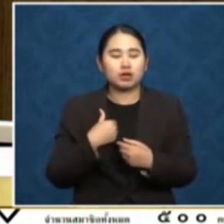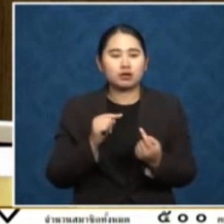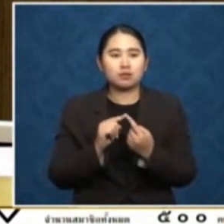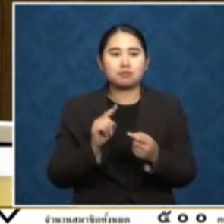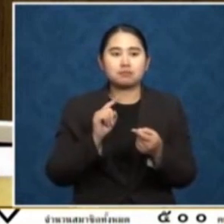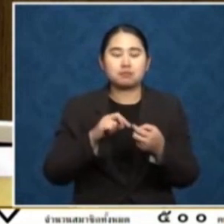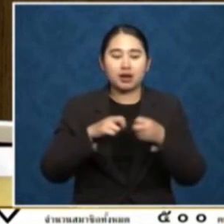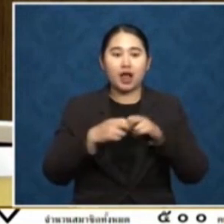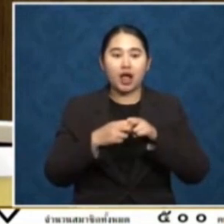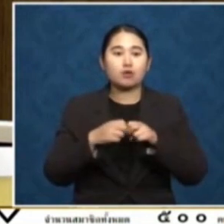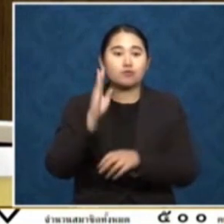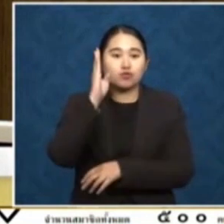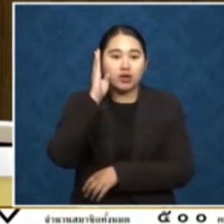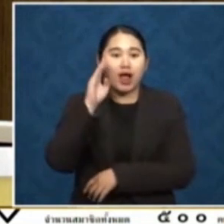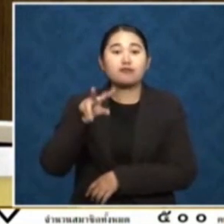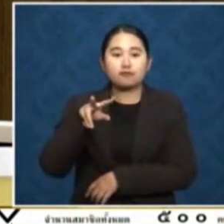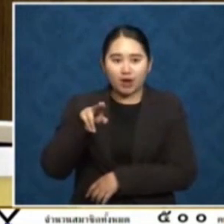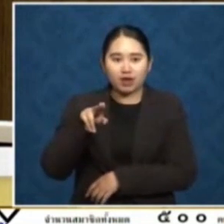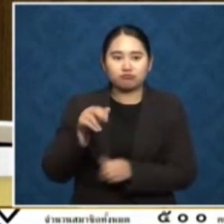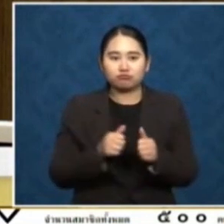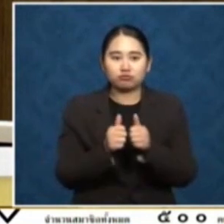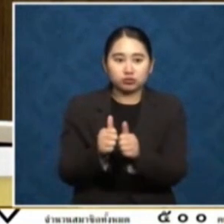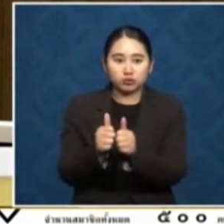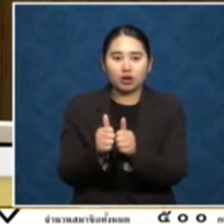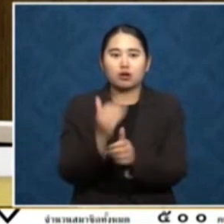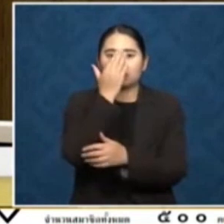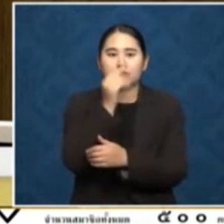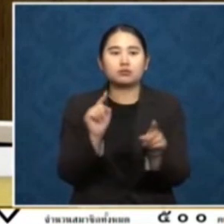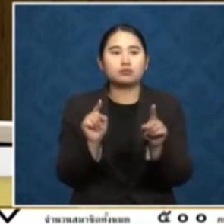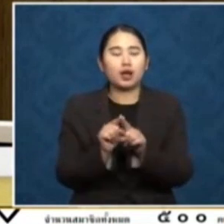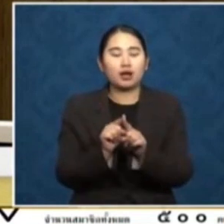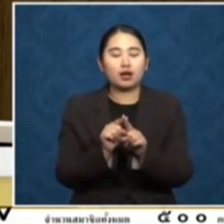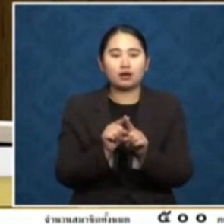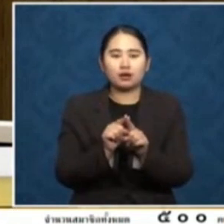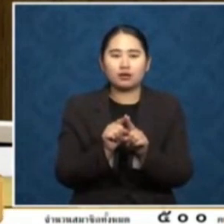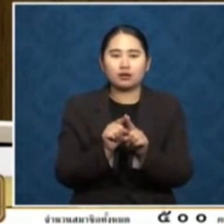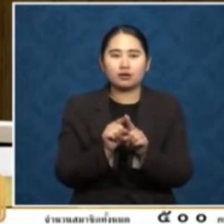ามีปัญหากับแฟนผู้ชายของเขาซึ่งตาม